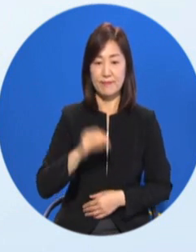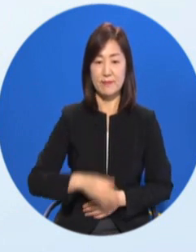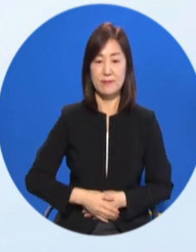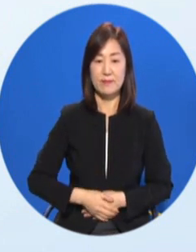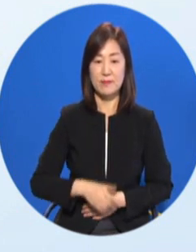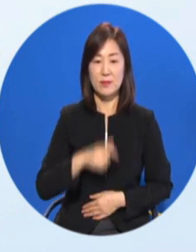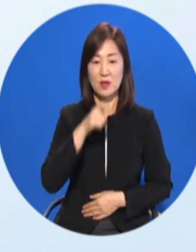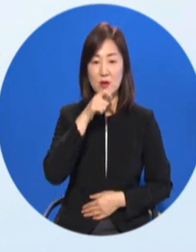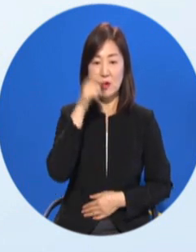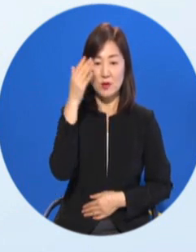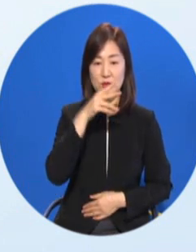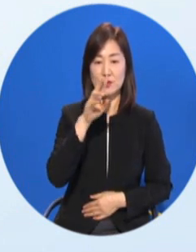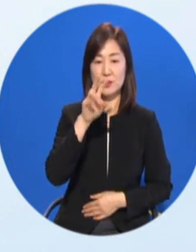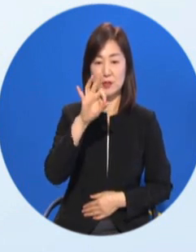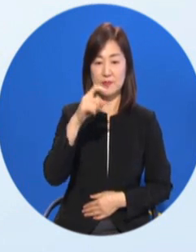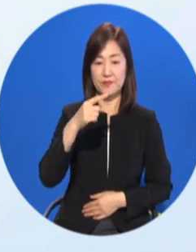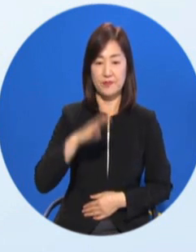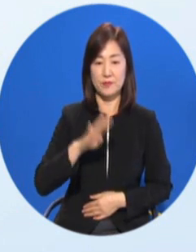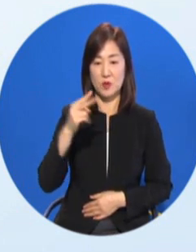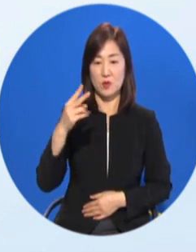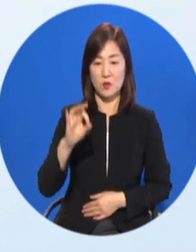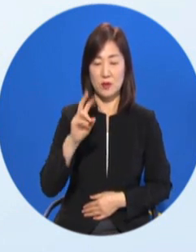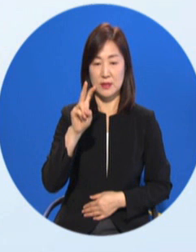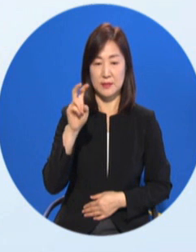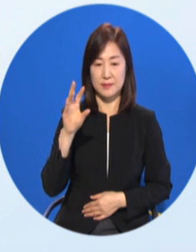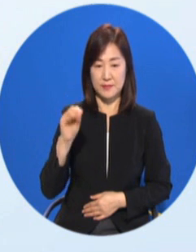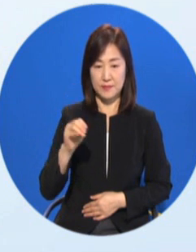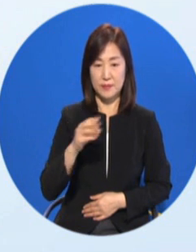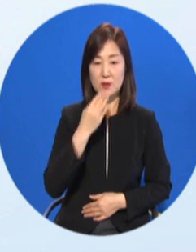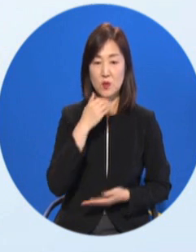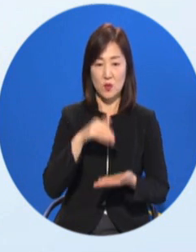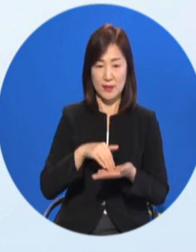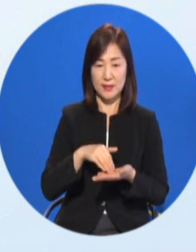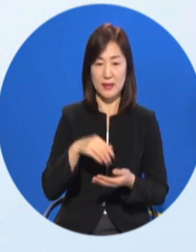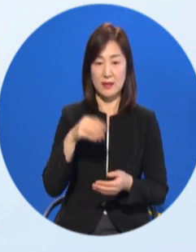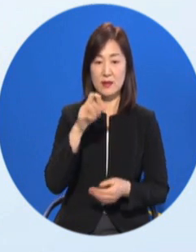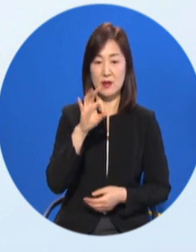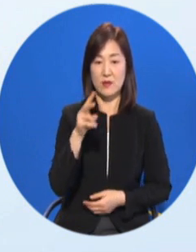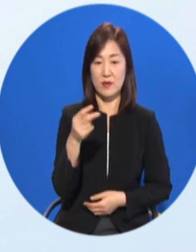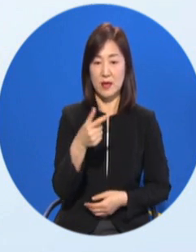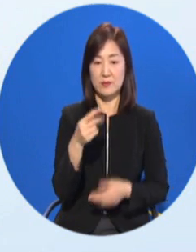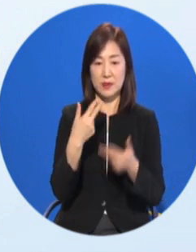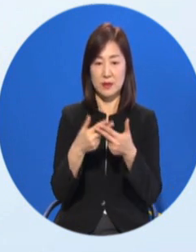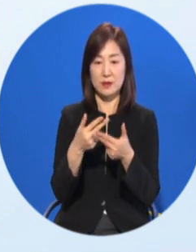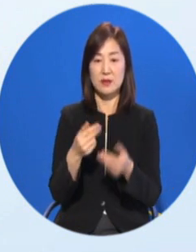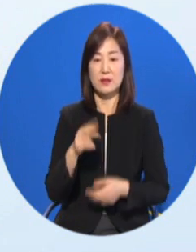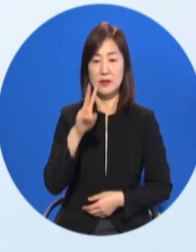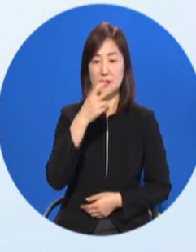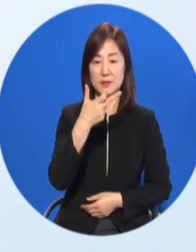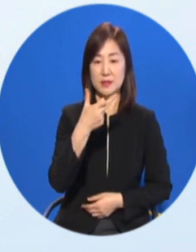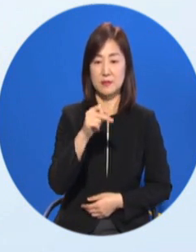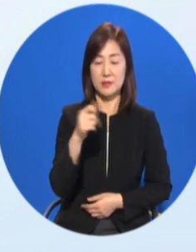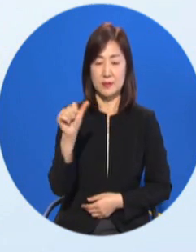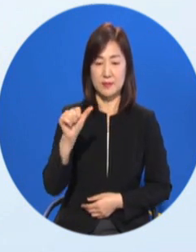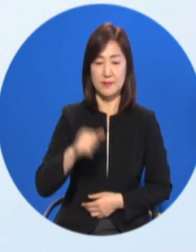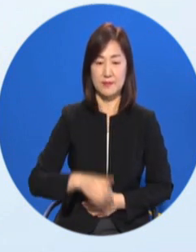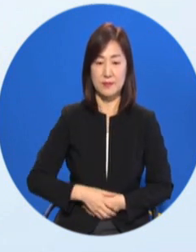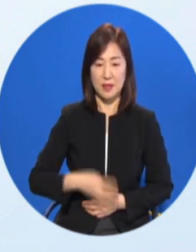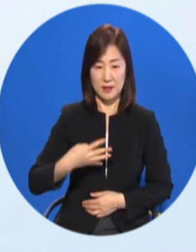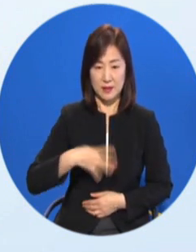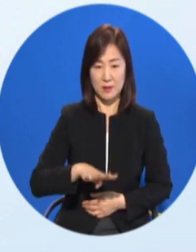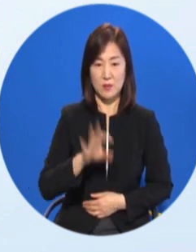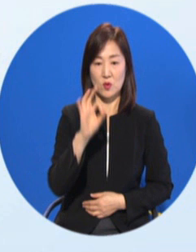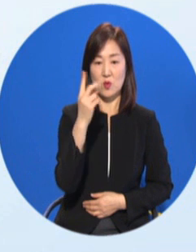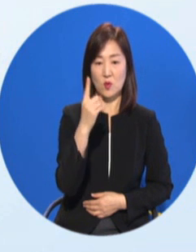요도 동읍 똥 말 주민 200,000원 돌산 앱 상 아동 연합 청년회 175,000원 쌍봉 동